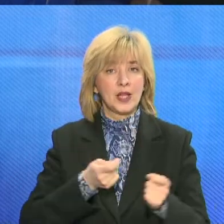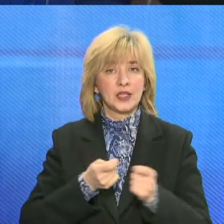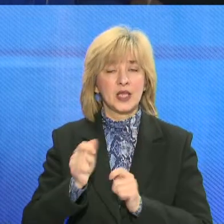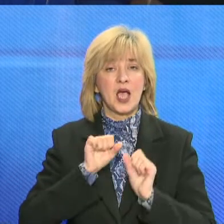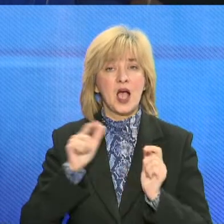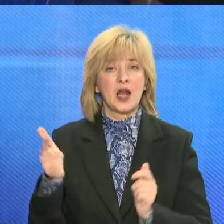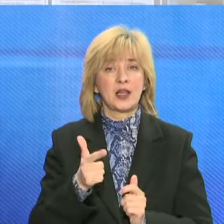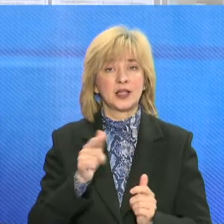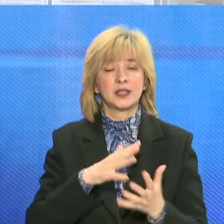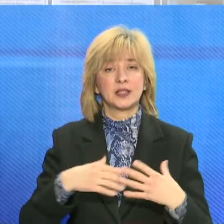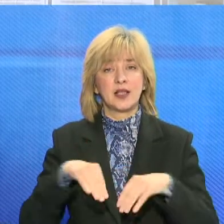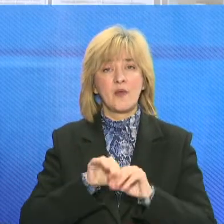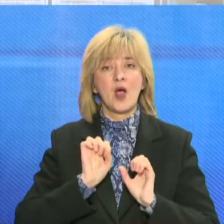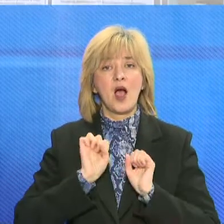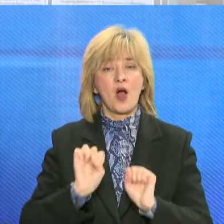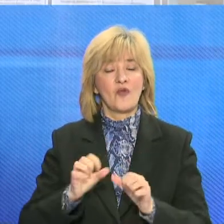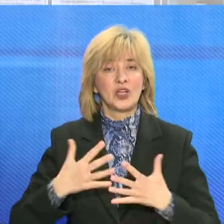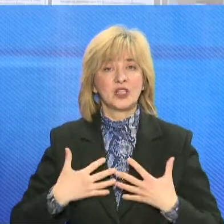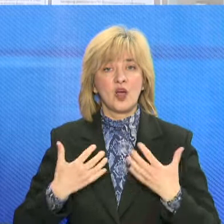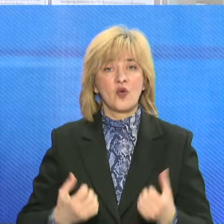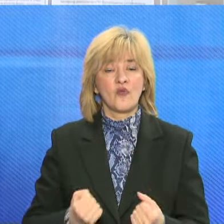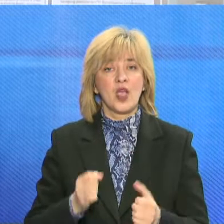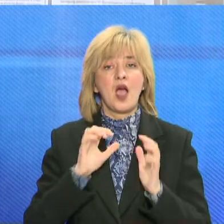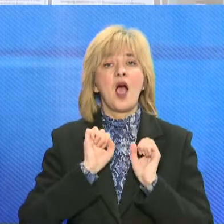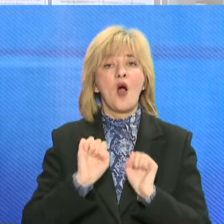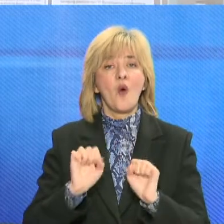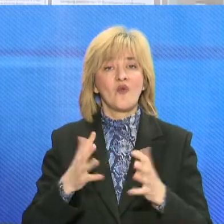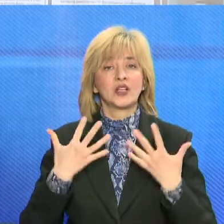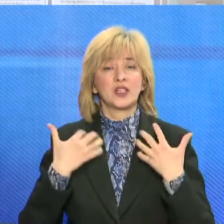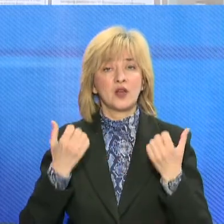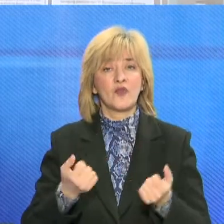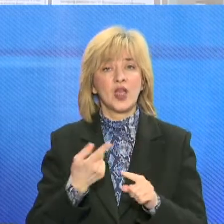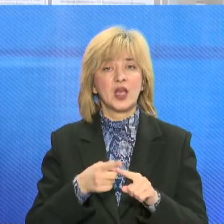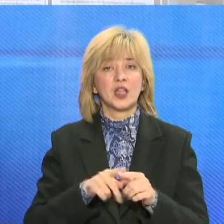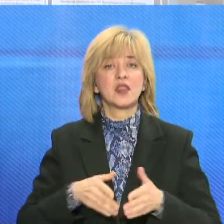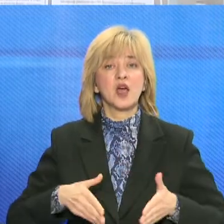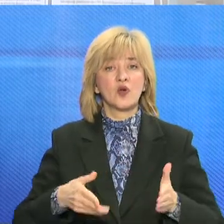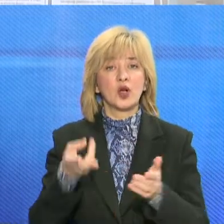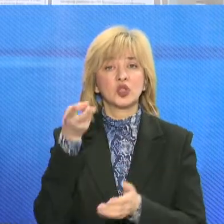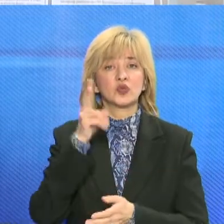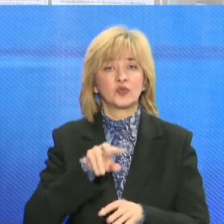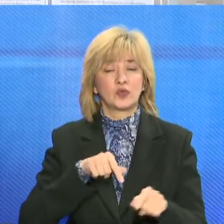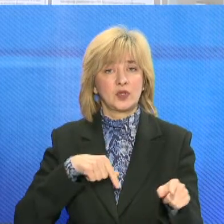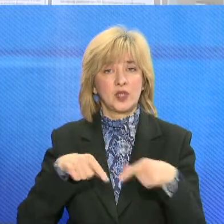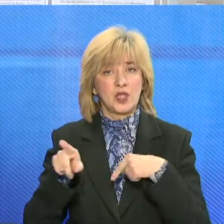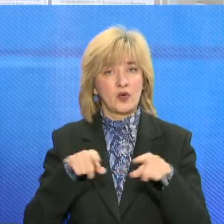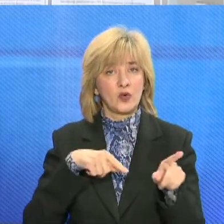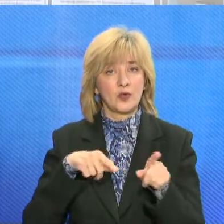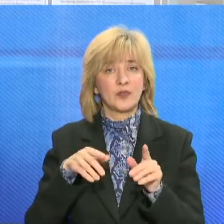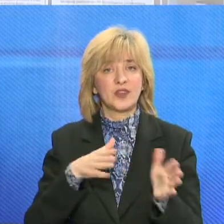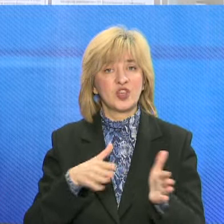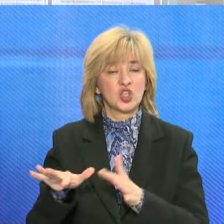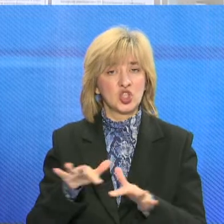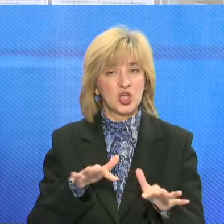здароўя. Охрана здоровья – это дорога с двухсторонним движением. Государство заботится о здоровье. Бесплатная,